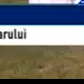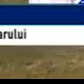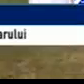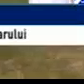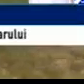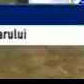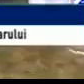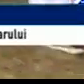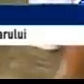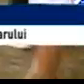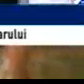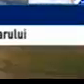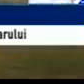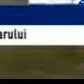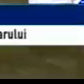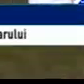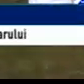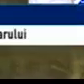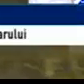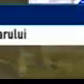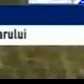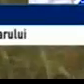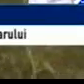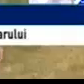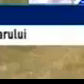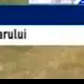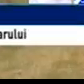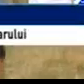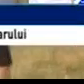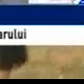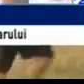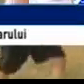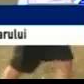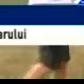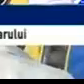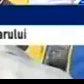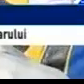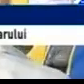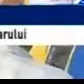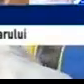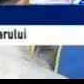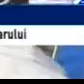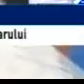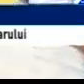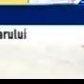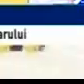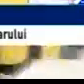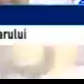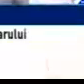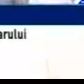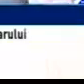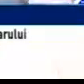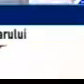frontieră care au împiedicat unioniștii timp de două zile să treacă prutul. Aceștia mai consideră că grupul de unioniști a fost tratat discriminatoriu